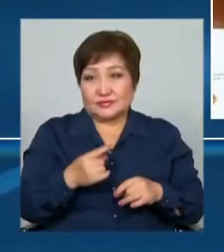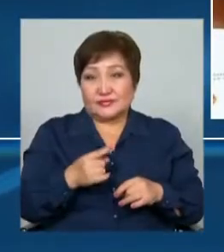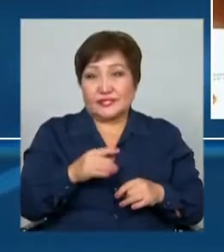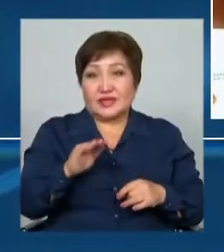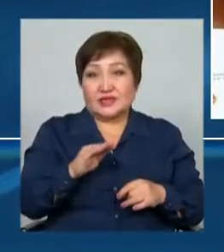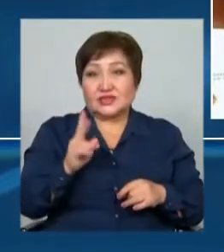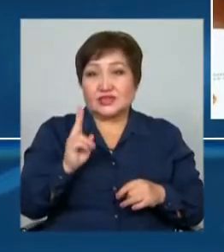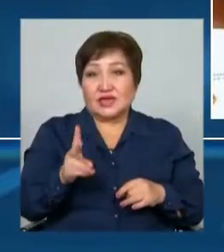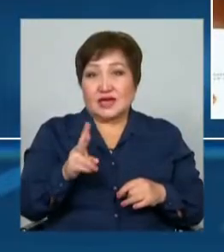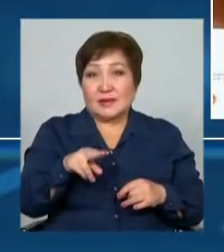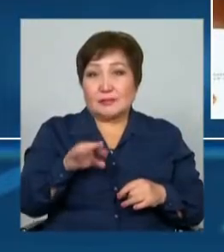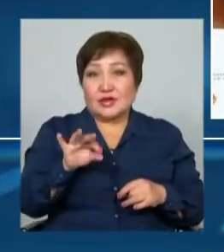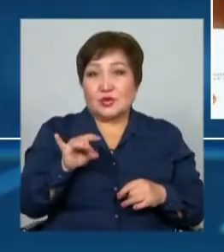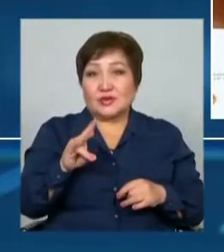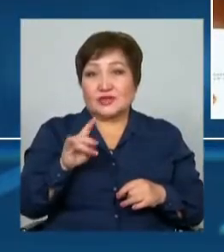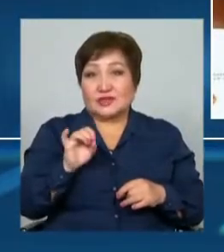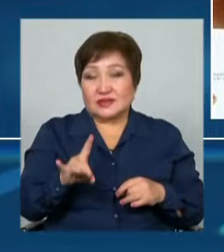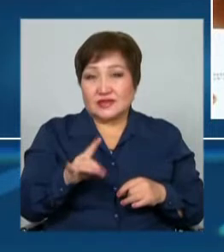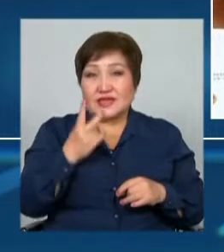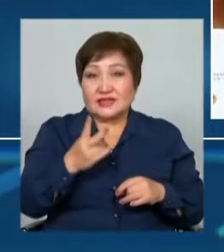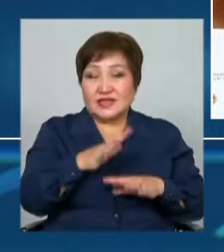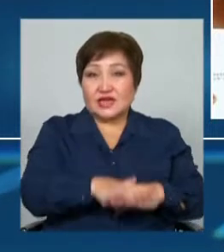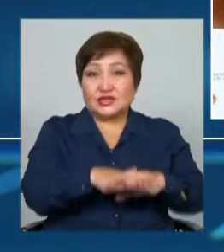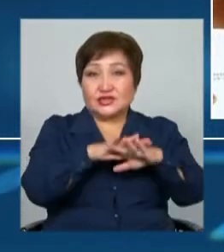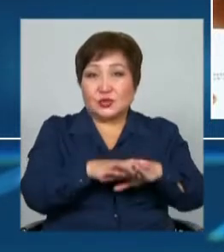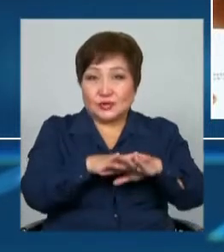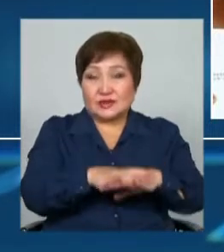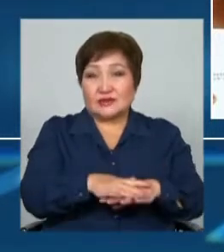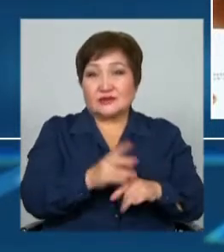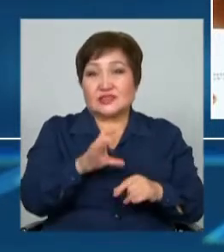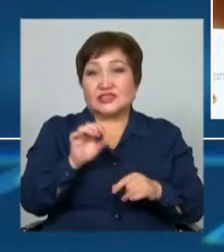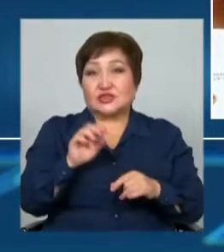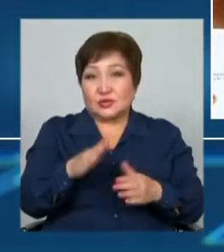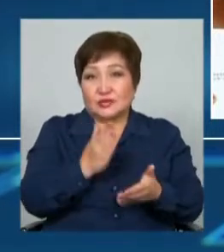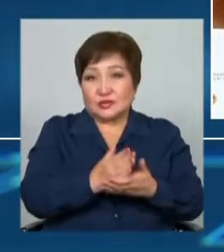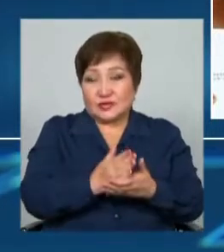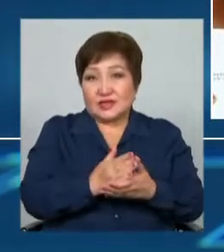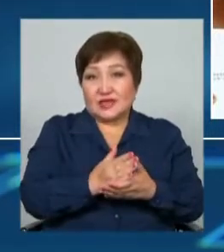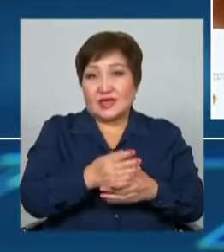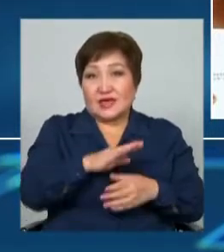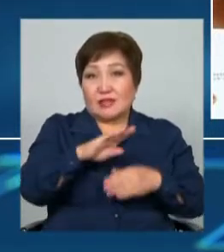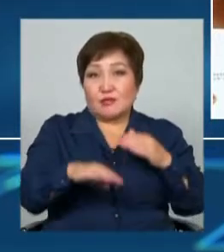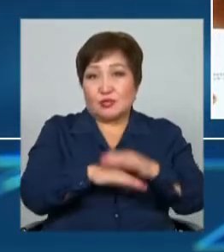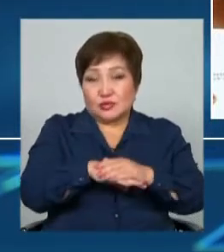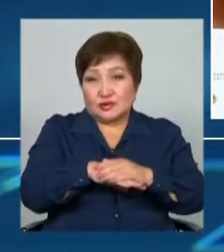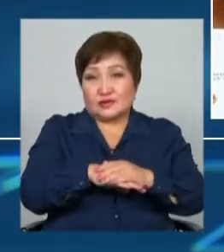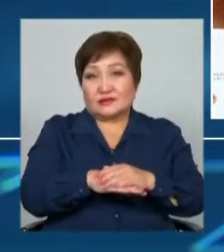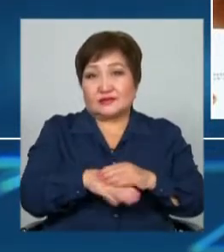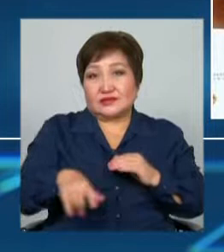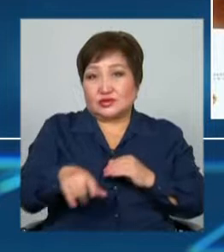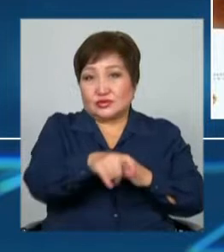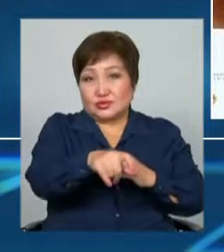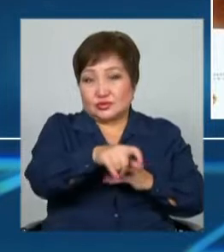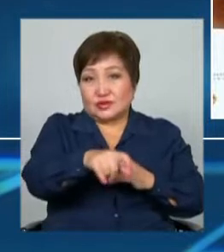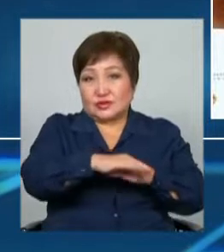жолы бойынша екі сот болып жатыр. Бірінші сот жаңа жолдың астында 8 гараж кіреді. Ол 8